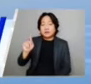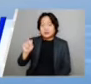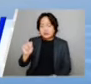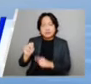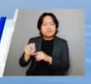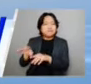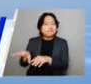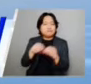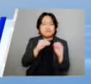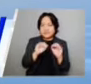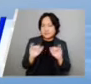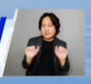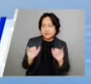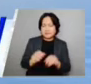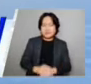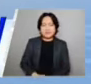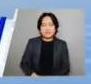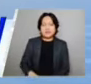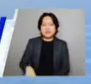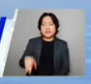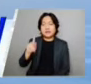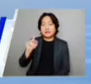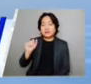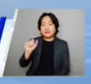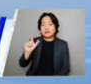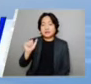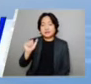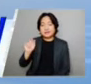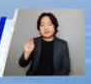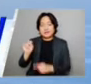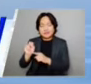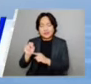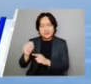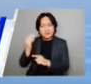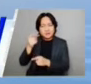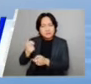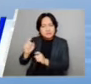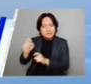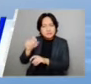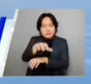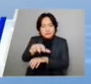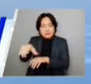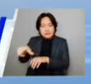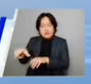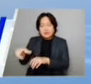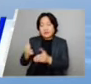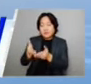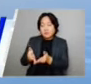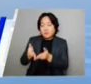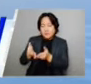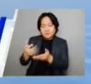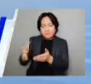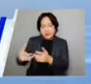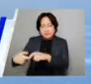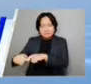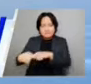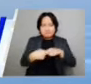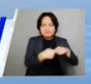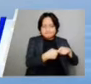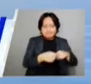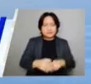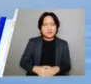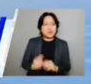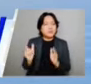ng Kalayan, inilipat na ng mga mangisda sa mas ligtas na lugar ang kanilang mga bangka. Bawal nang maglayag, mangisda o lumangoy